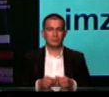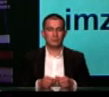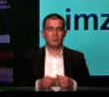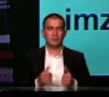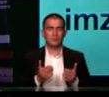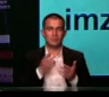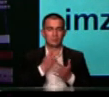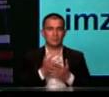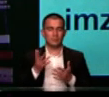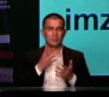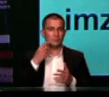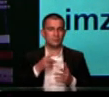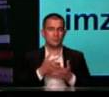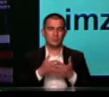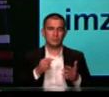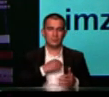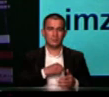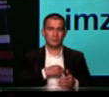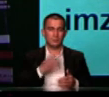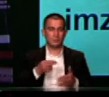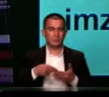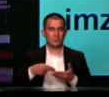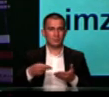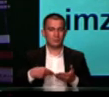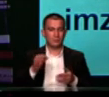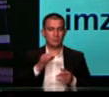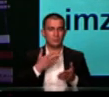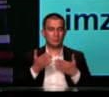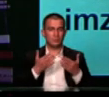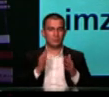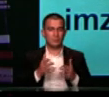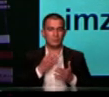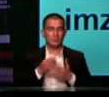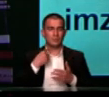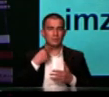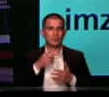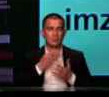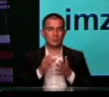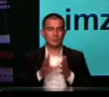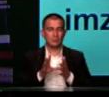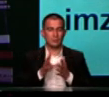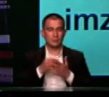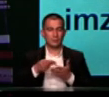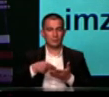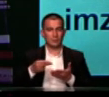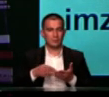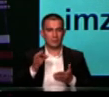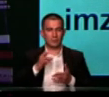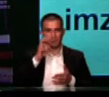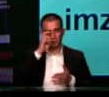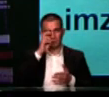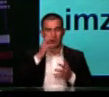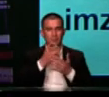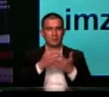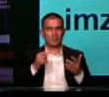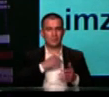Endi esa elektron raqamli imzo haqida gaplashamiz. Elektron raqamli imzo davlat